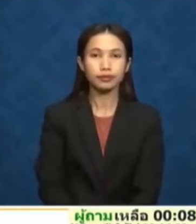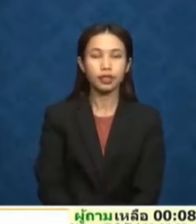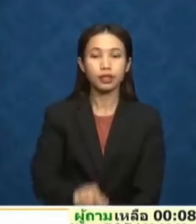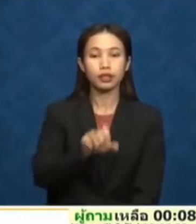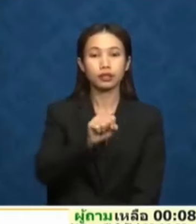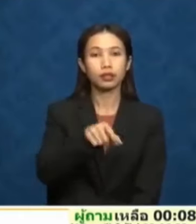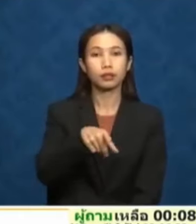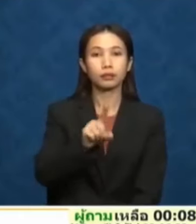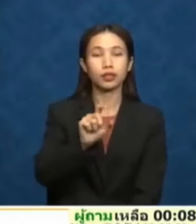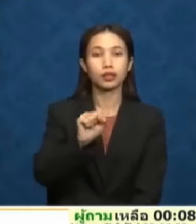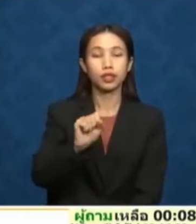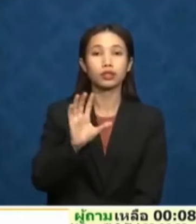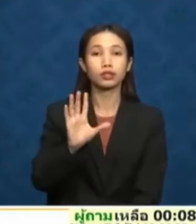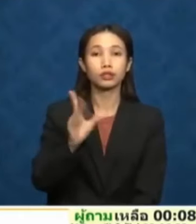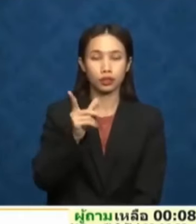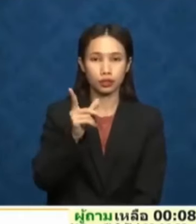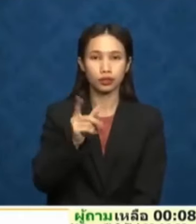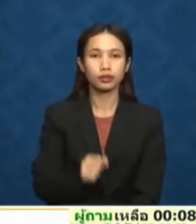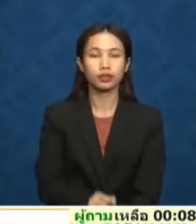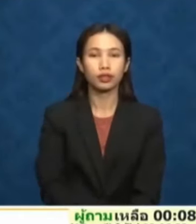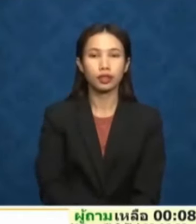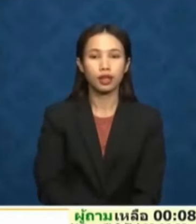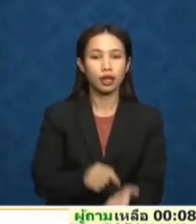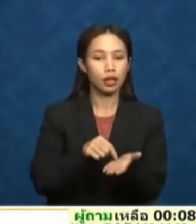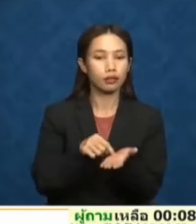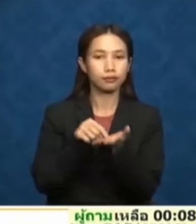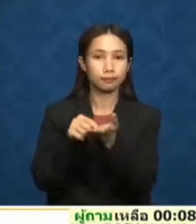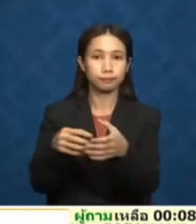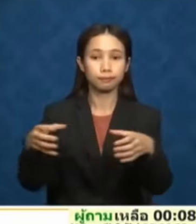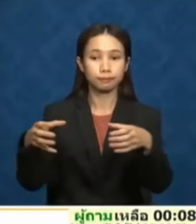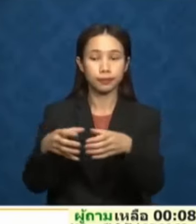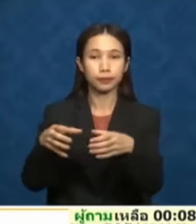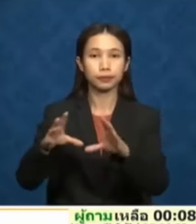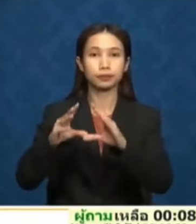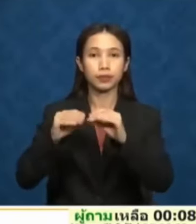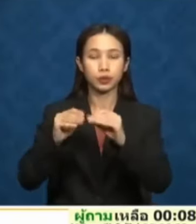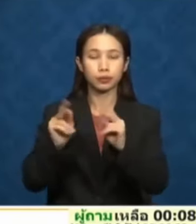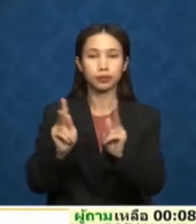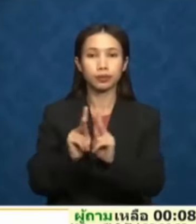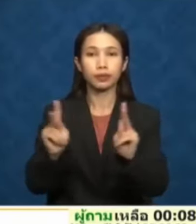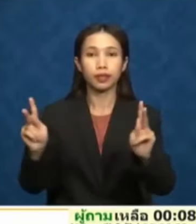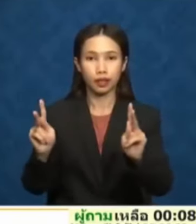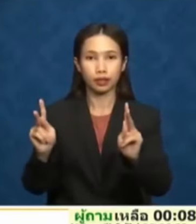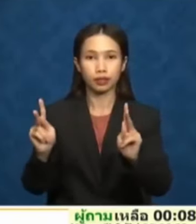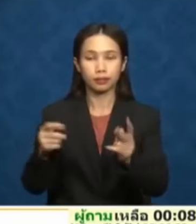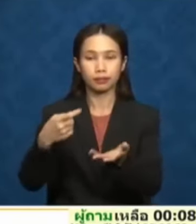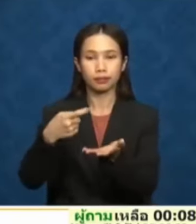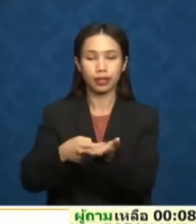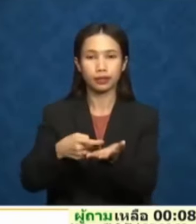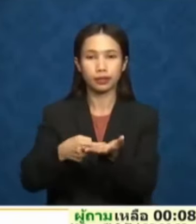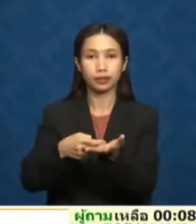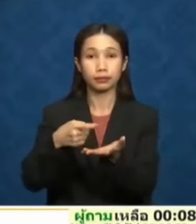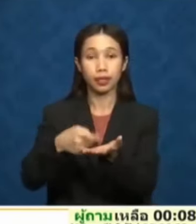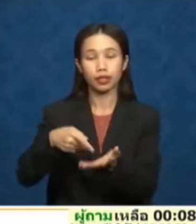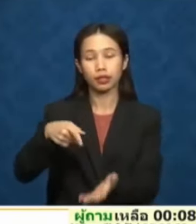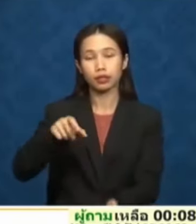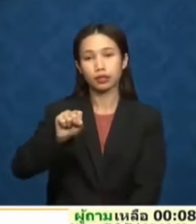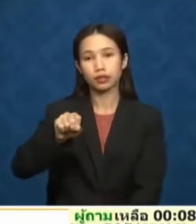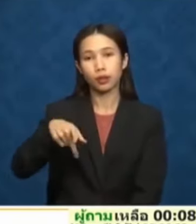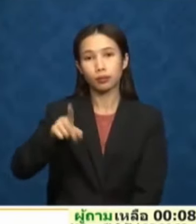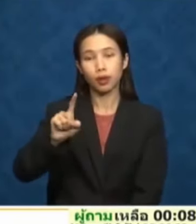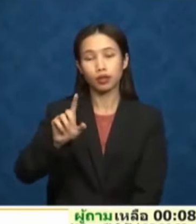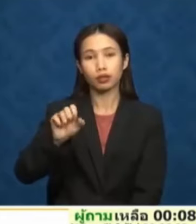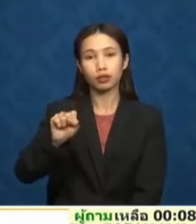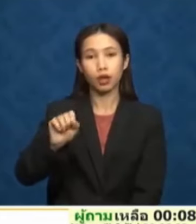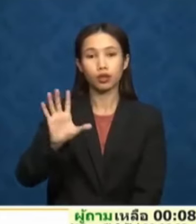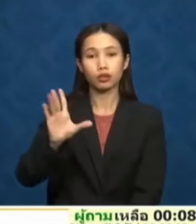สปสชได้นำเรื่องนี้เข้าสู่ที่ประชุมคณะกรรรมการข่ามการหลักประกันสุภาพแห่งชาติหรือบ่อสปสชเมื่อวาน